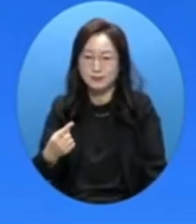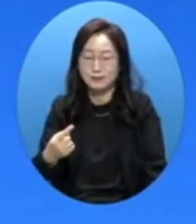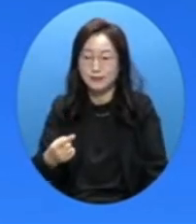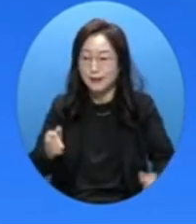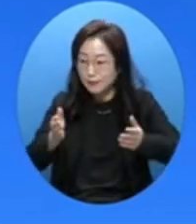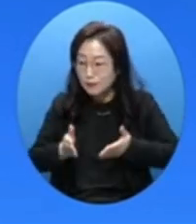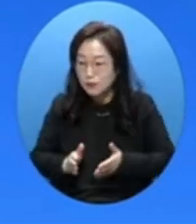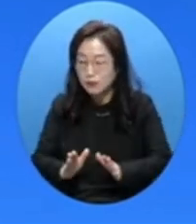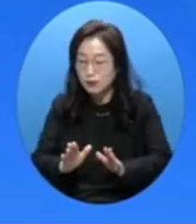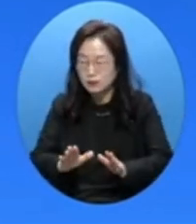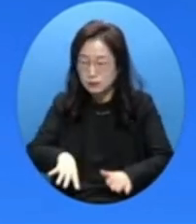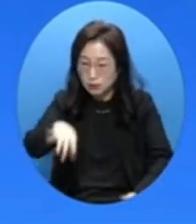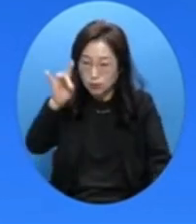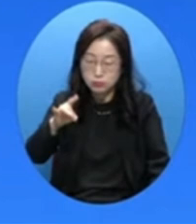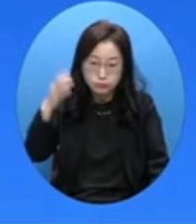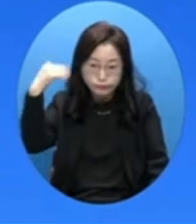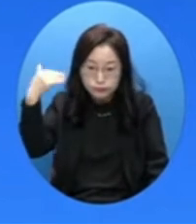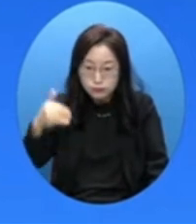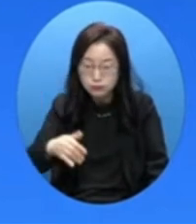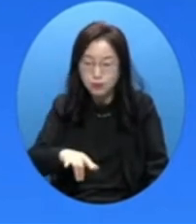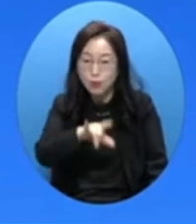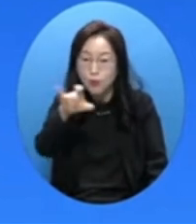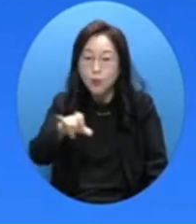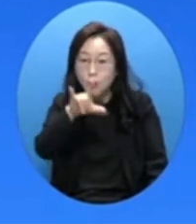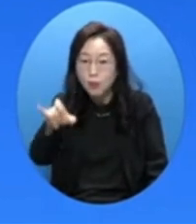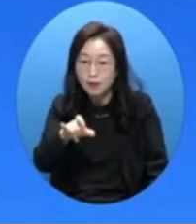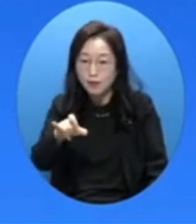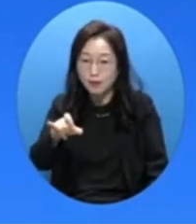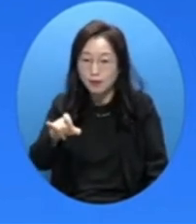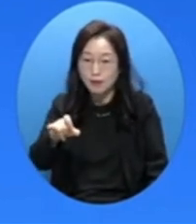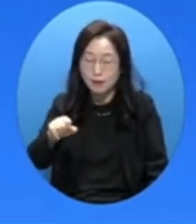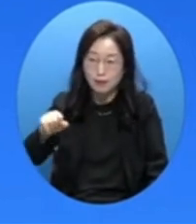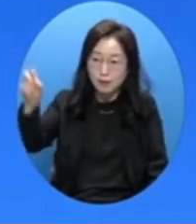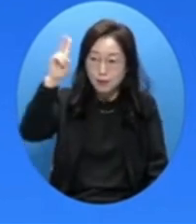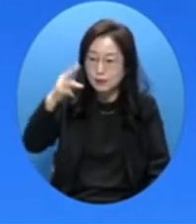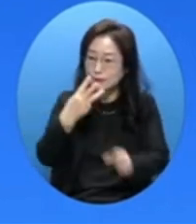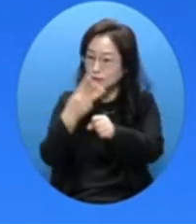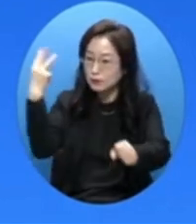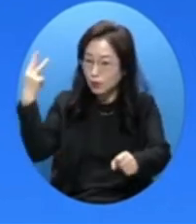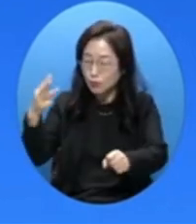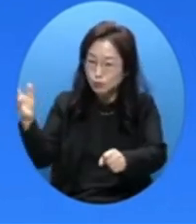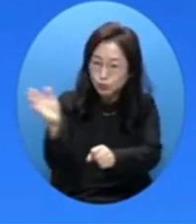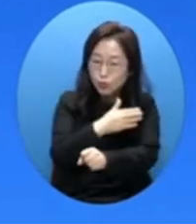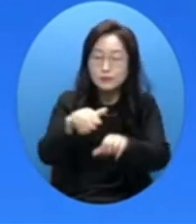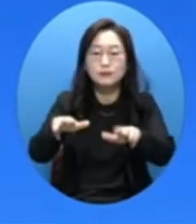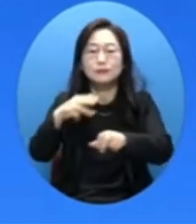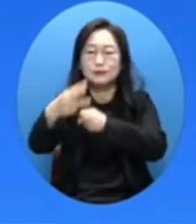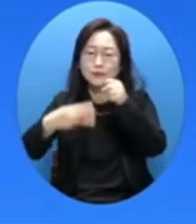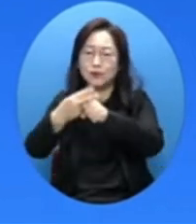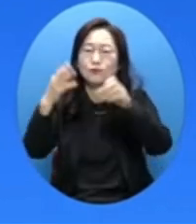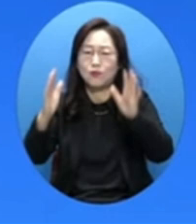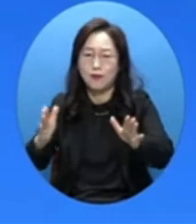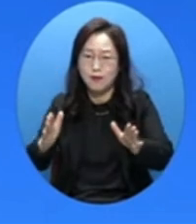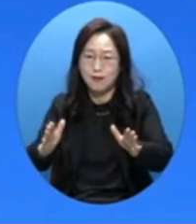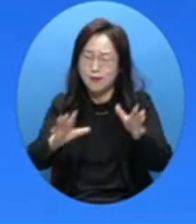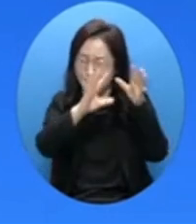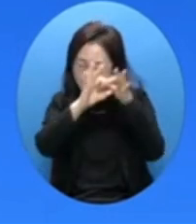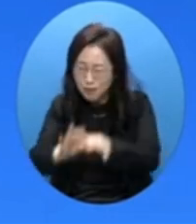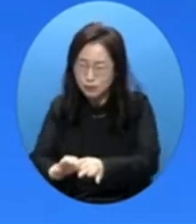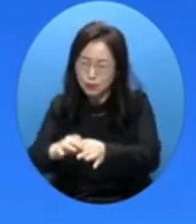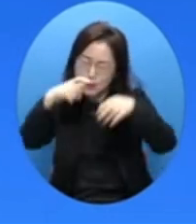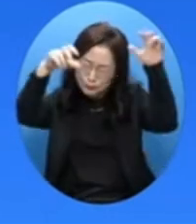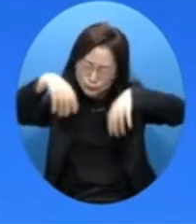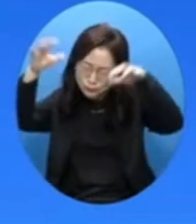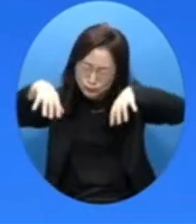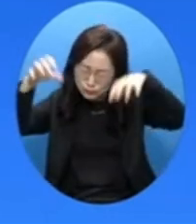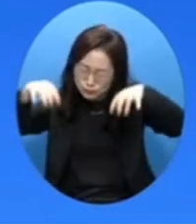태어나서 듣도 보도 못한 코로나라는 것이 갑자기 3년에 우리를 찾아와갖고 지금 3년 동안 계속 코로나19의 폭우가 내리고